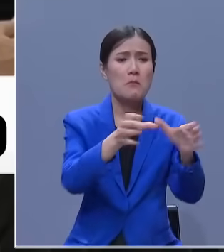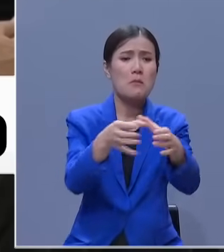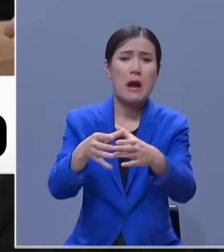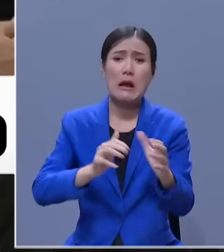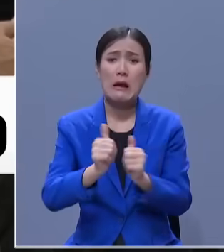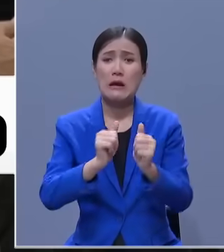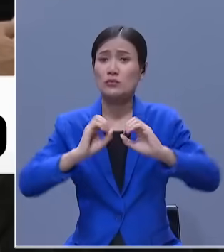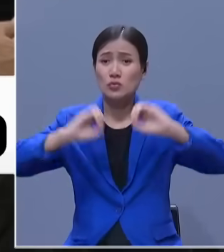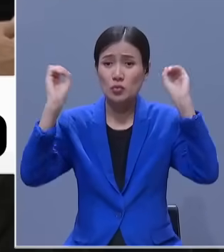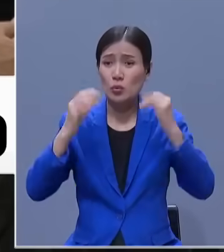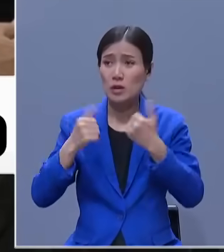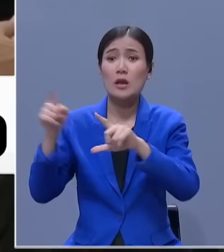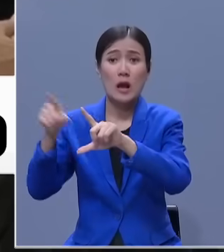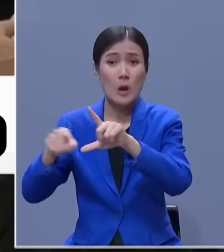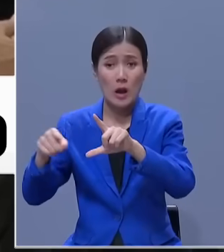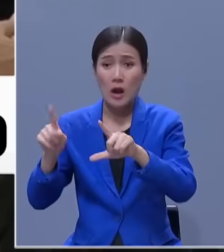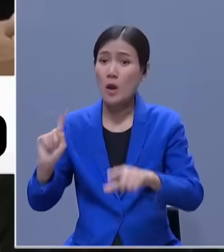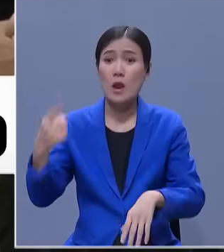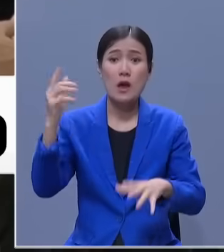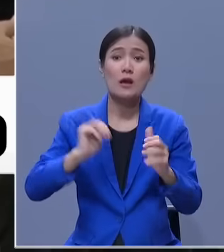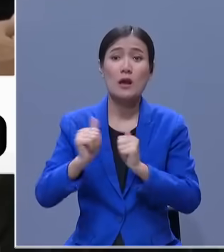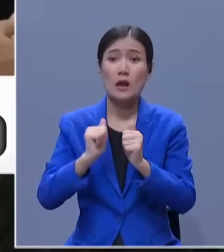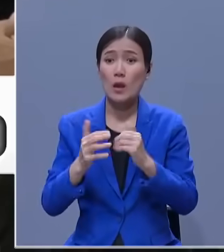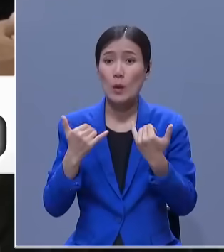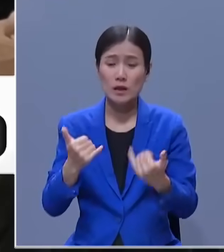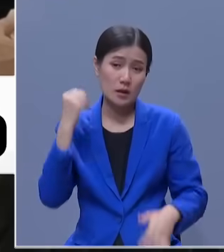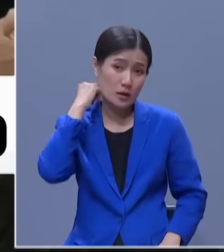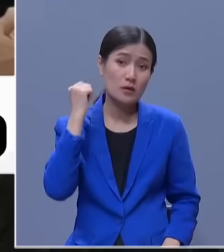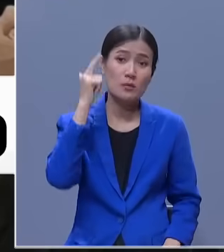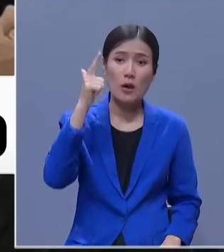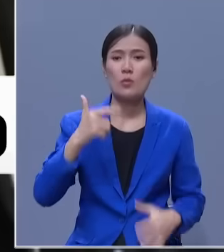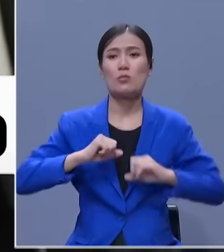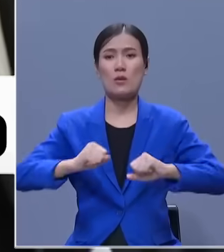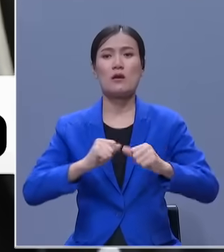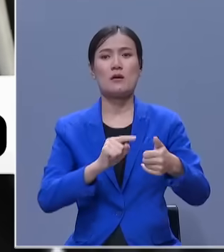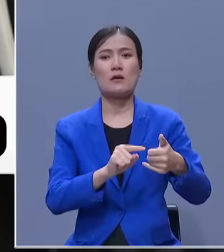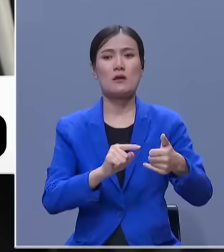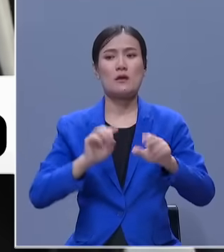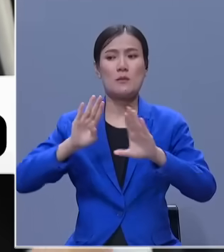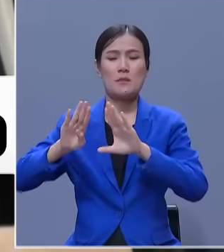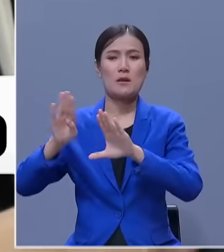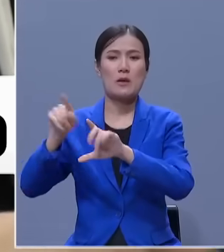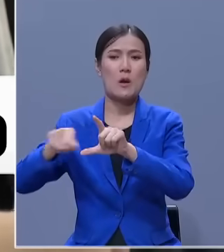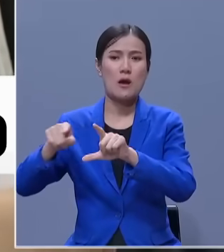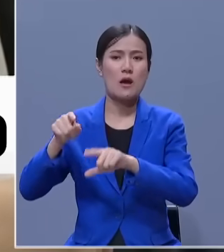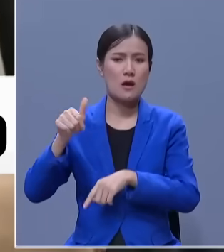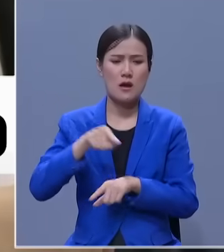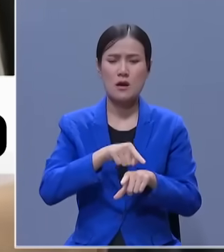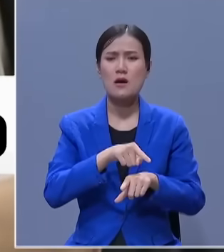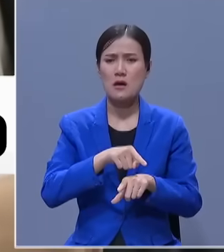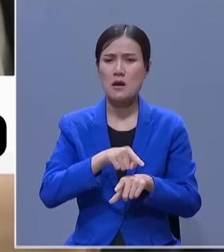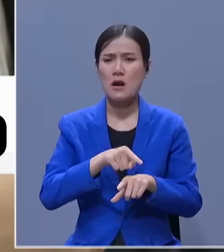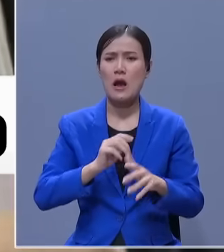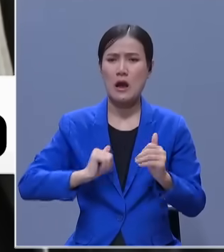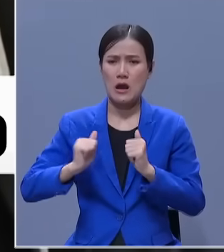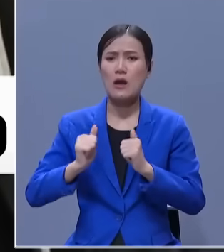องปรับเปลี่ยนกลยุทธ์ซึ่งคุณอุ๊งอิ๊งถือว่าเป็นคนรุ่นใหม่ที่พอจะเทียบกับพรรคก้าวไกลได้ค่ะ ครับแล้วก็บอกนะครับว่าคนใน